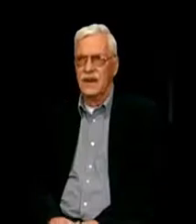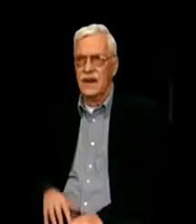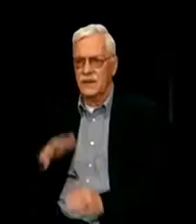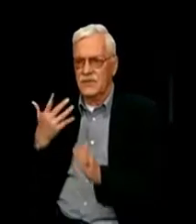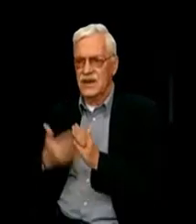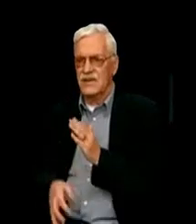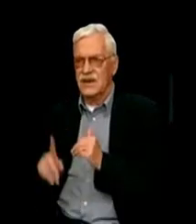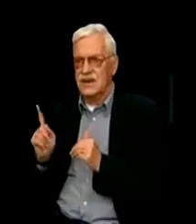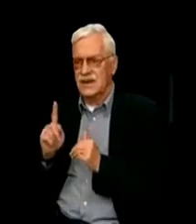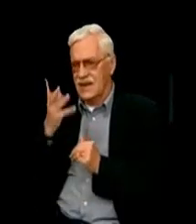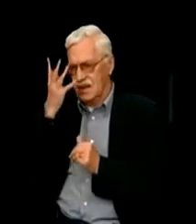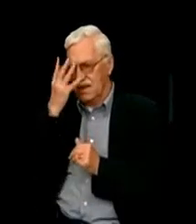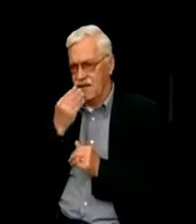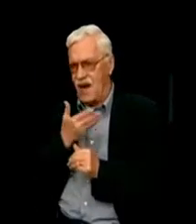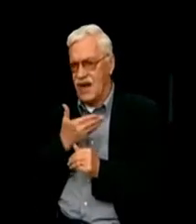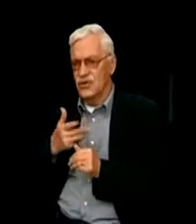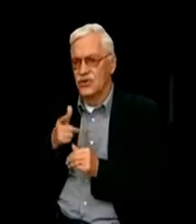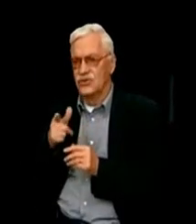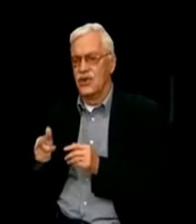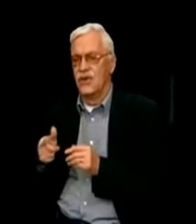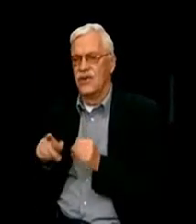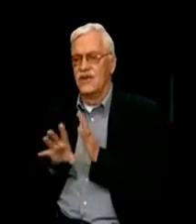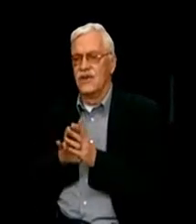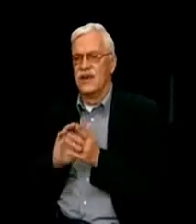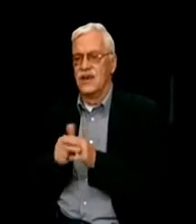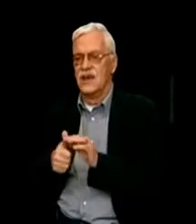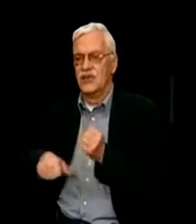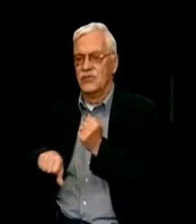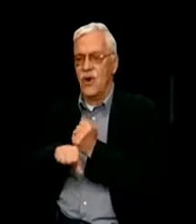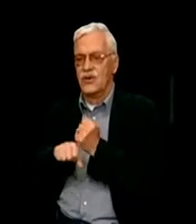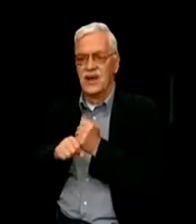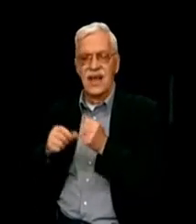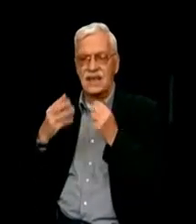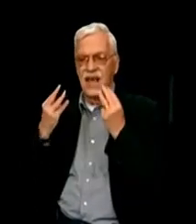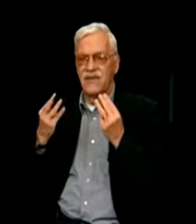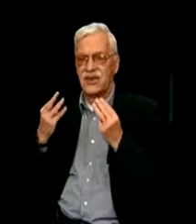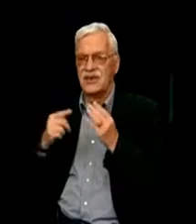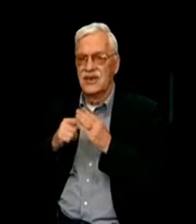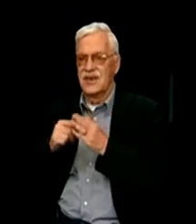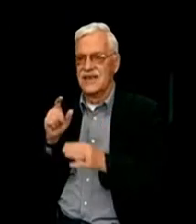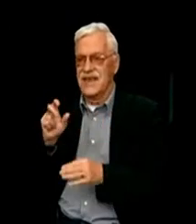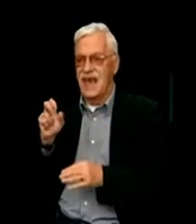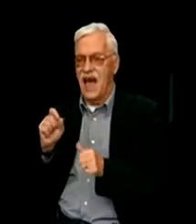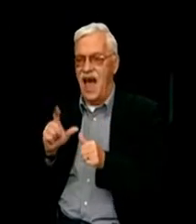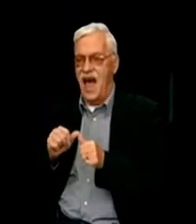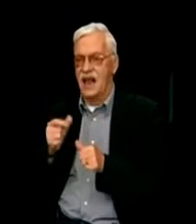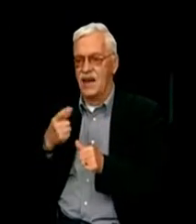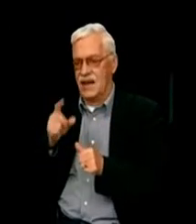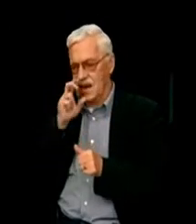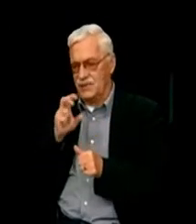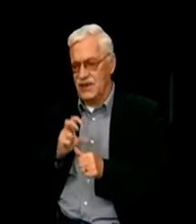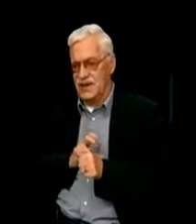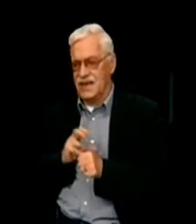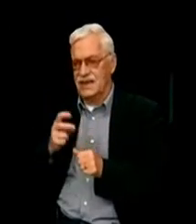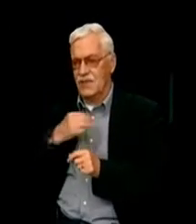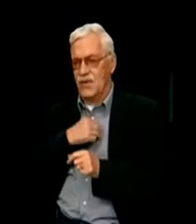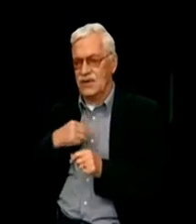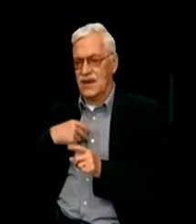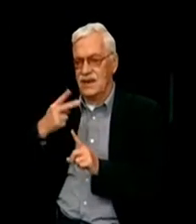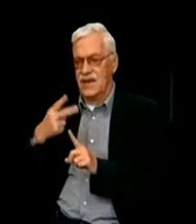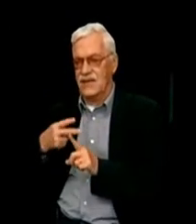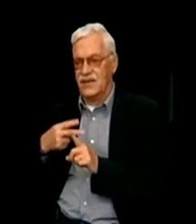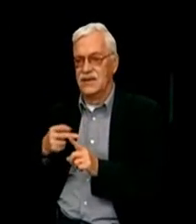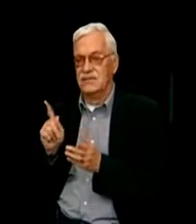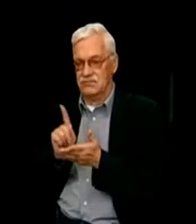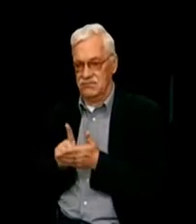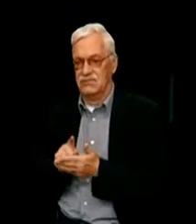Przegrywać z twarzą to w sporcie jedna z najważniejszych cech, ale pod tym względem reprezentacja TVP spisała się na medal. Na